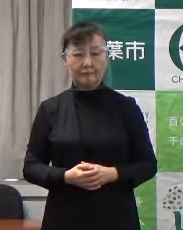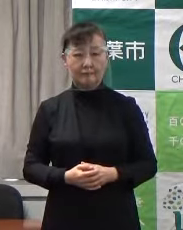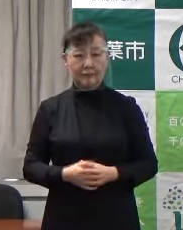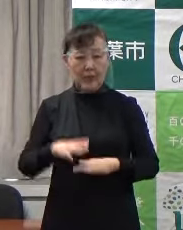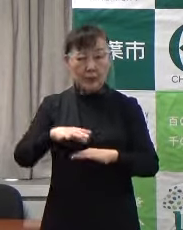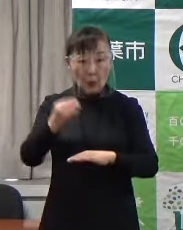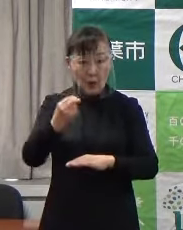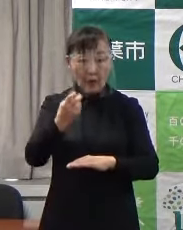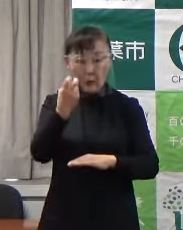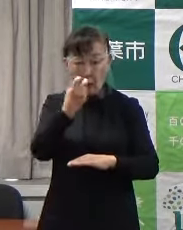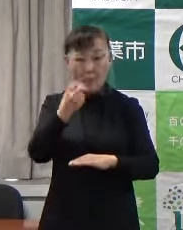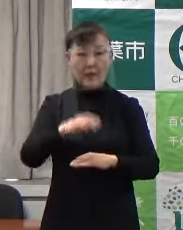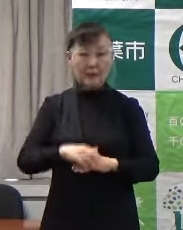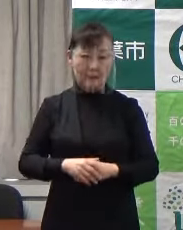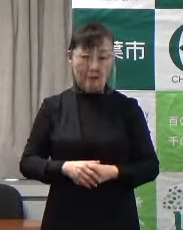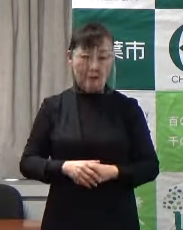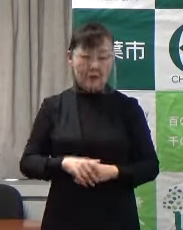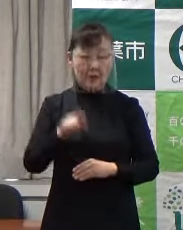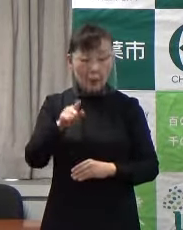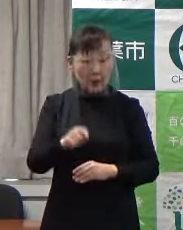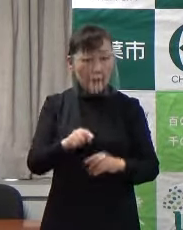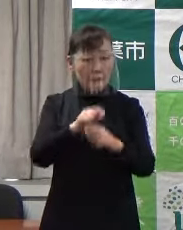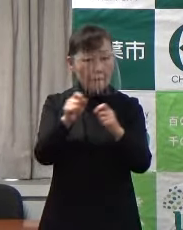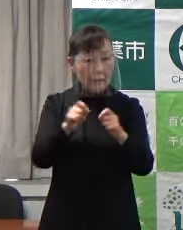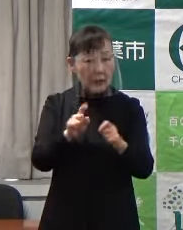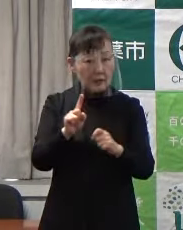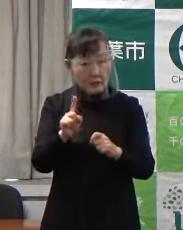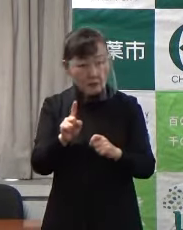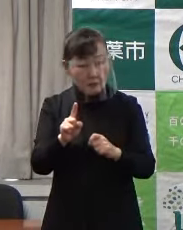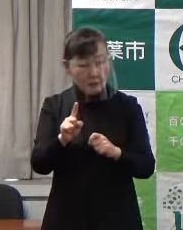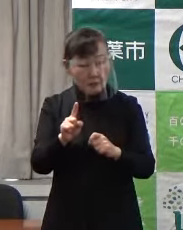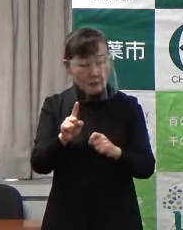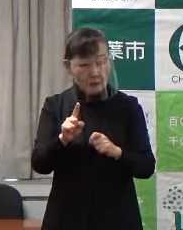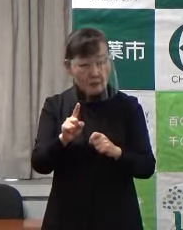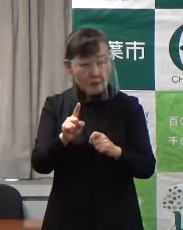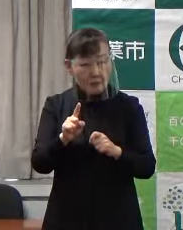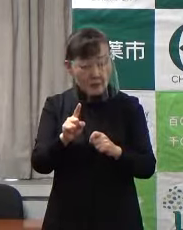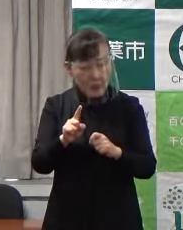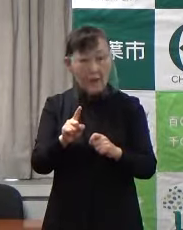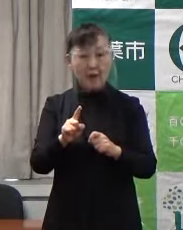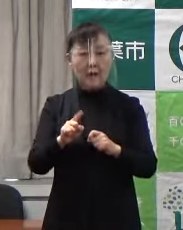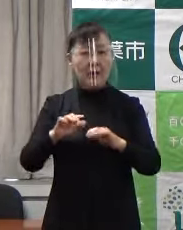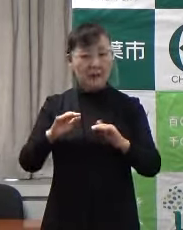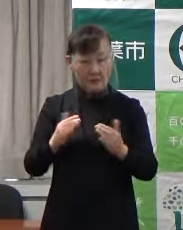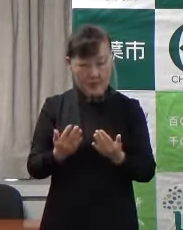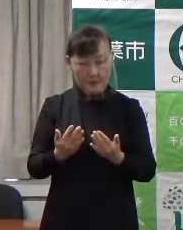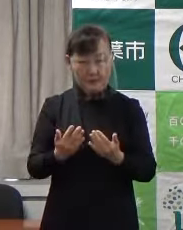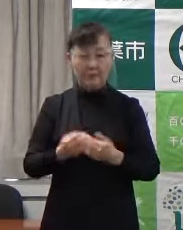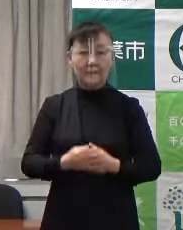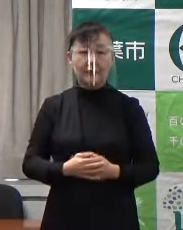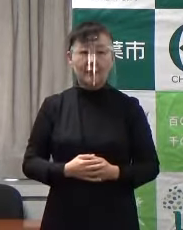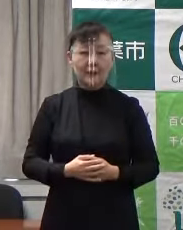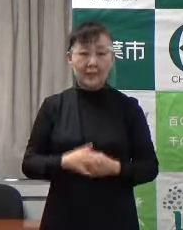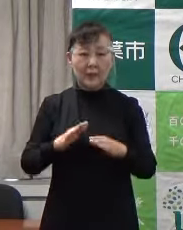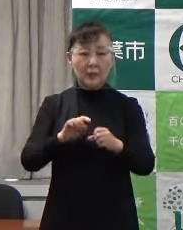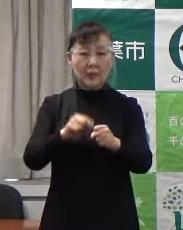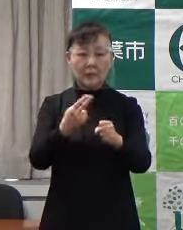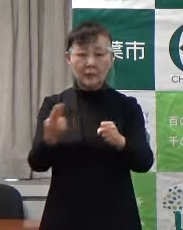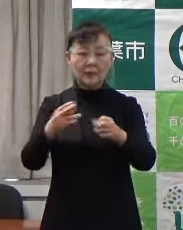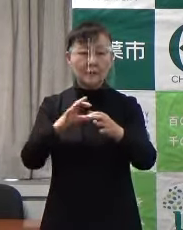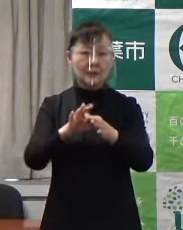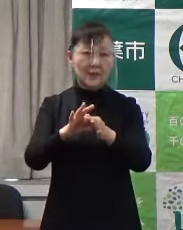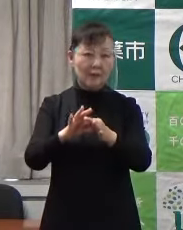初回の結果でありますので、今回の結果によって何かを結論付けることは、慎重でありたいと思いますが、今年度